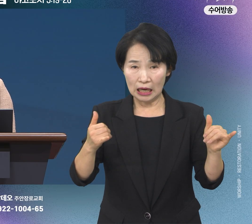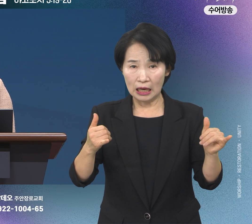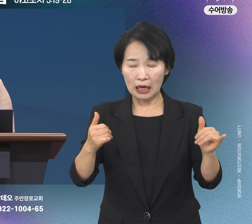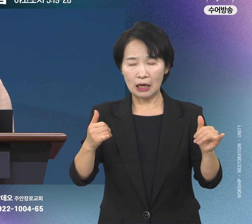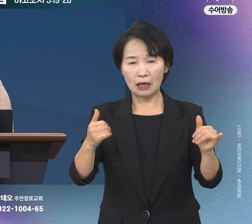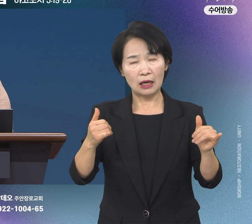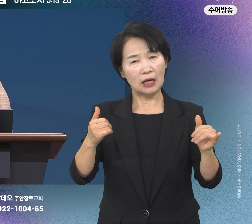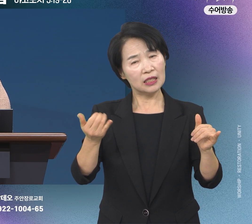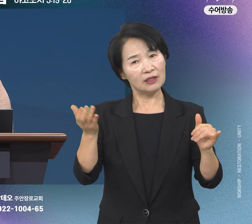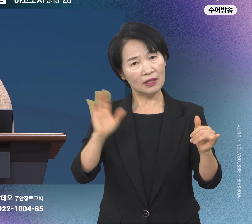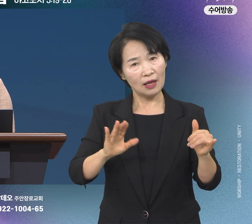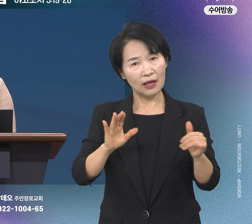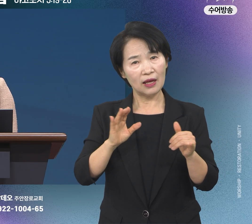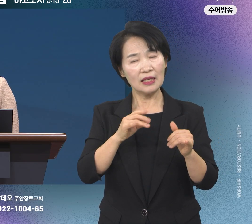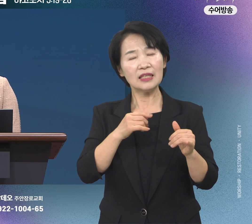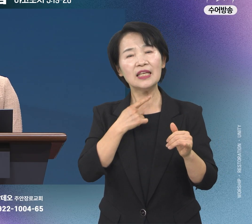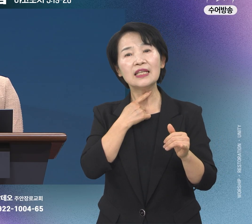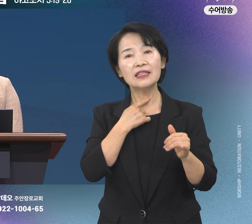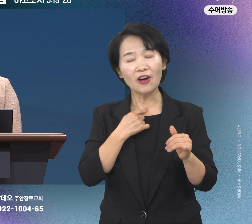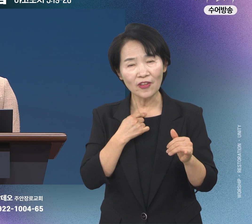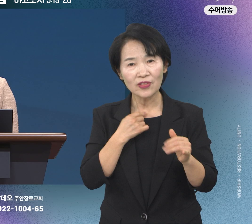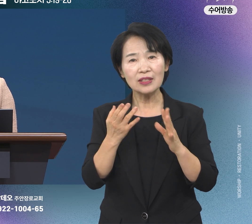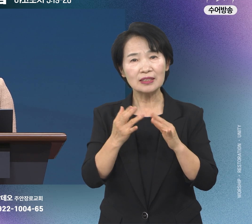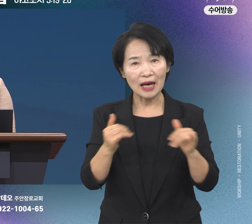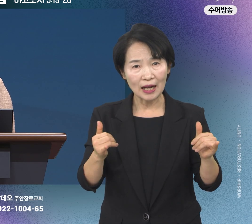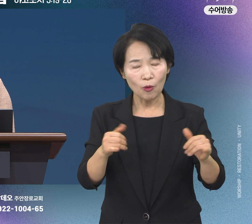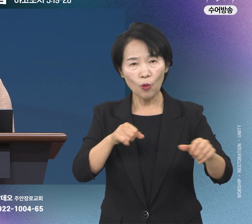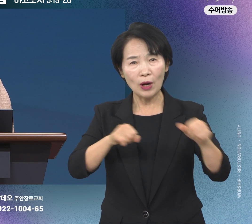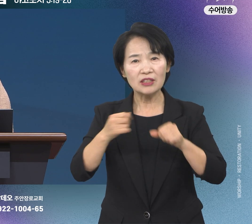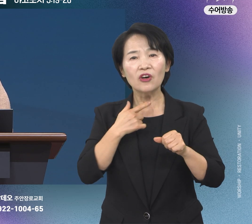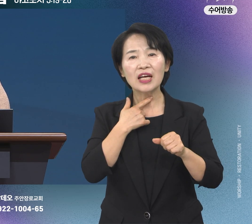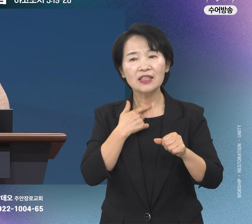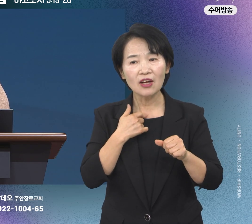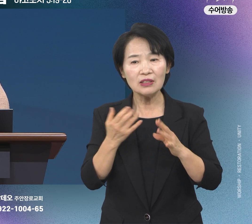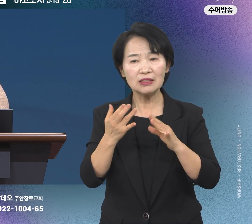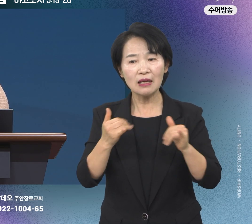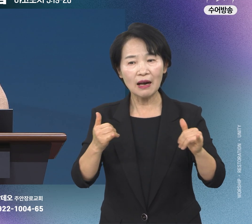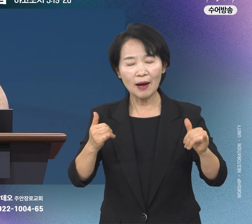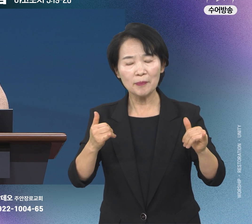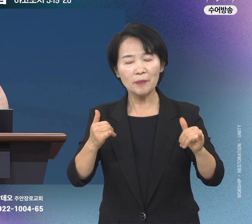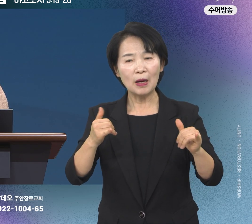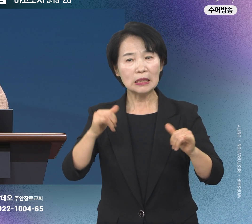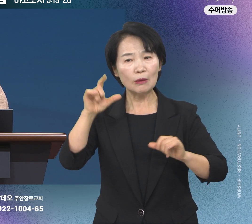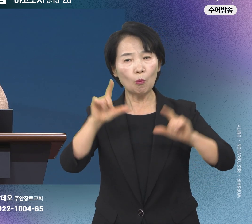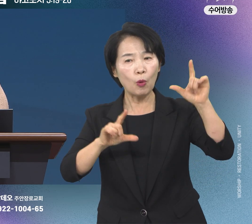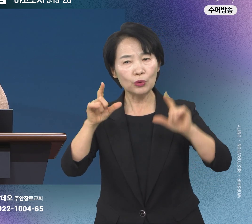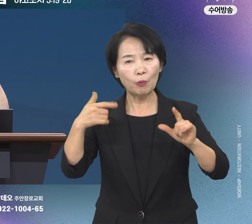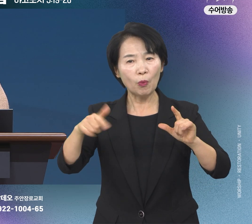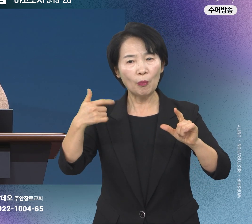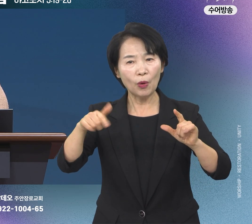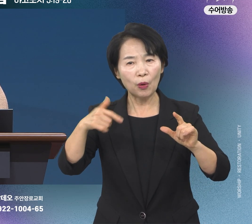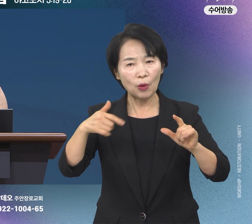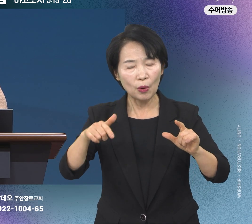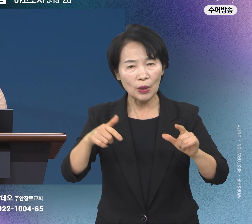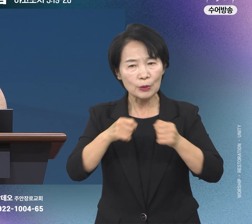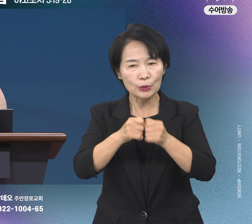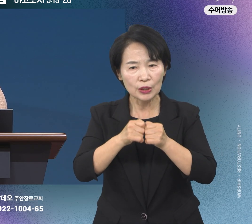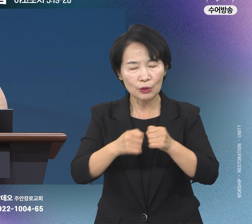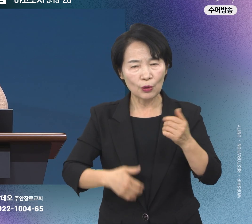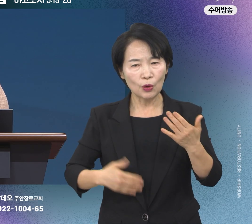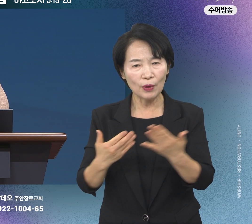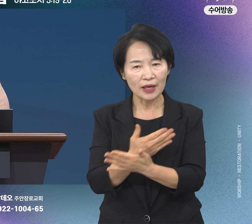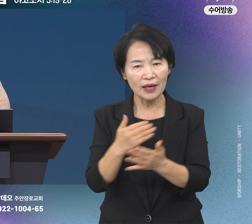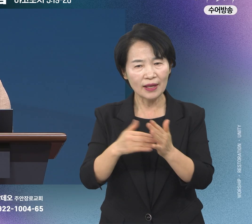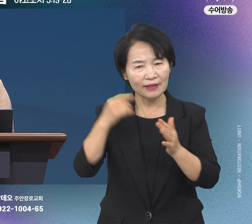사람, 그 신천지에서 활동했던 그 모습에 대해서 집중하느라 그 일에 대해서 회개를 했느냐라고